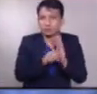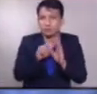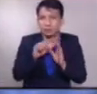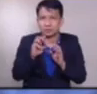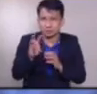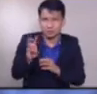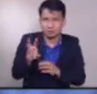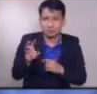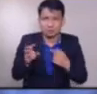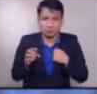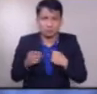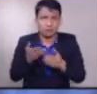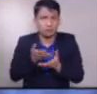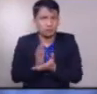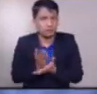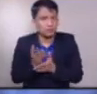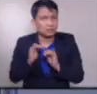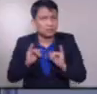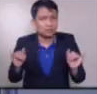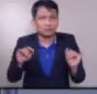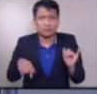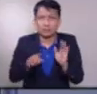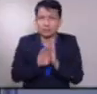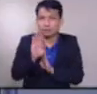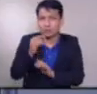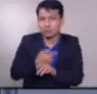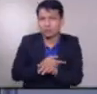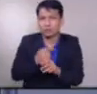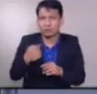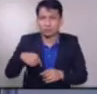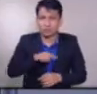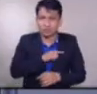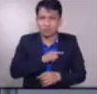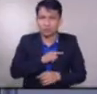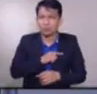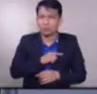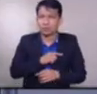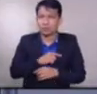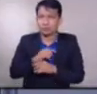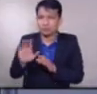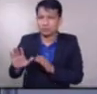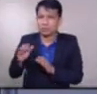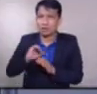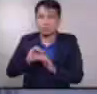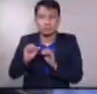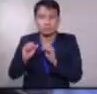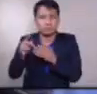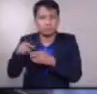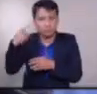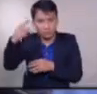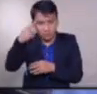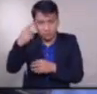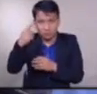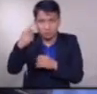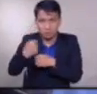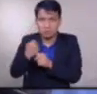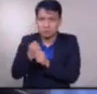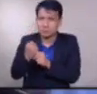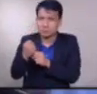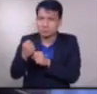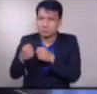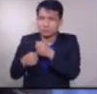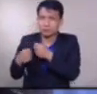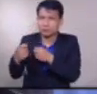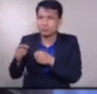sabi doon, right to maintain and develop our indigenous political structure. Ibig sabihin, we were able to develop